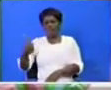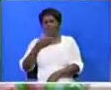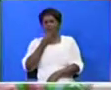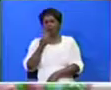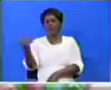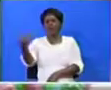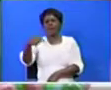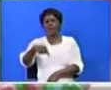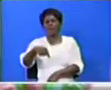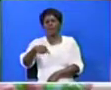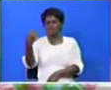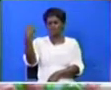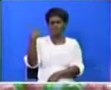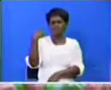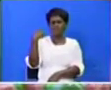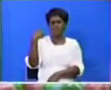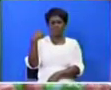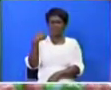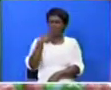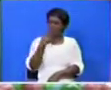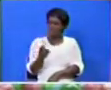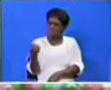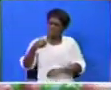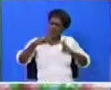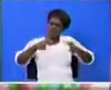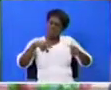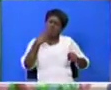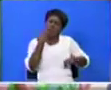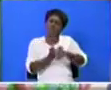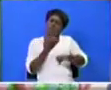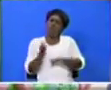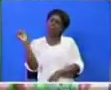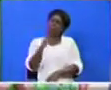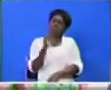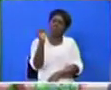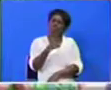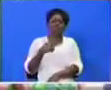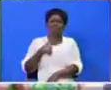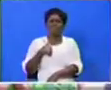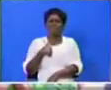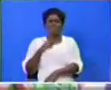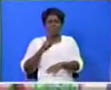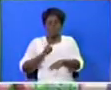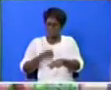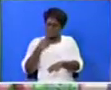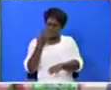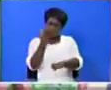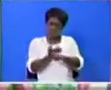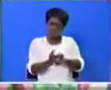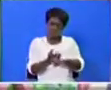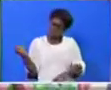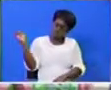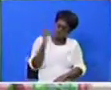iko hapo nyuma yangu, akamwambia si ukuje tutafute ni nani huyo ananipiga na mawe. Nikisema ni mawe, kuna